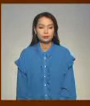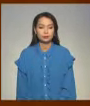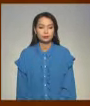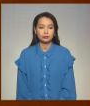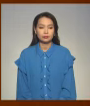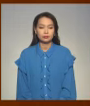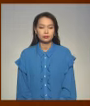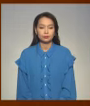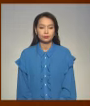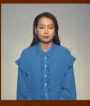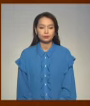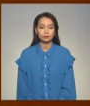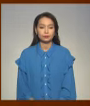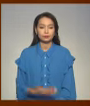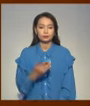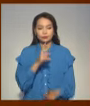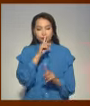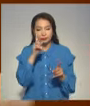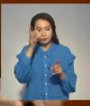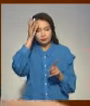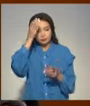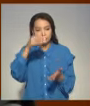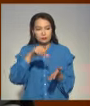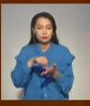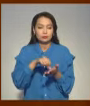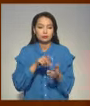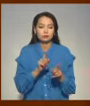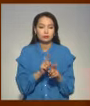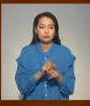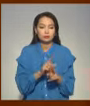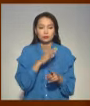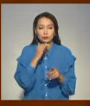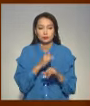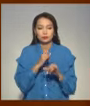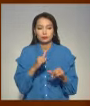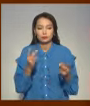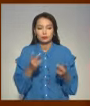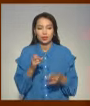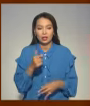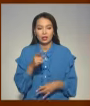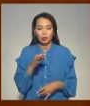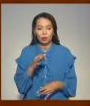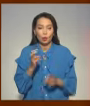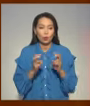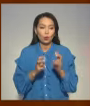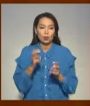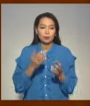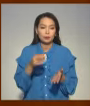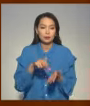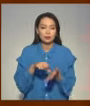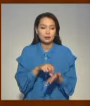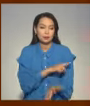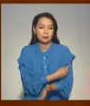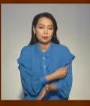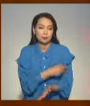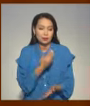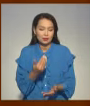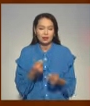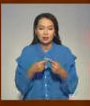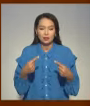Тікелей қаржыландыруға жататын ғылыми ұйымдардың субъектілерін кеңейту керек. Агро, өнеркәсіп саласындағы, медицина саласындағы, басқа